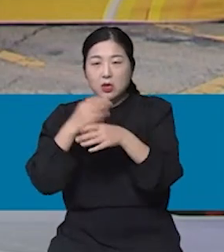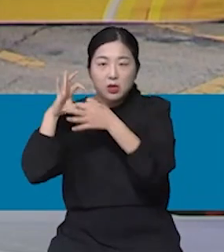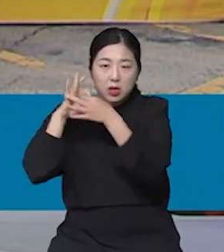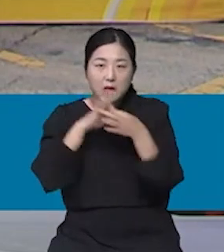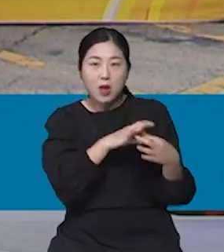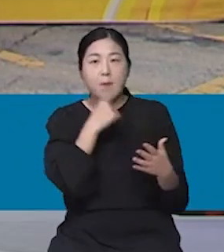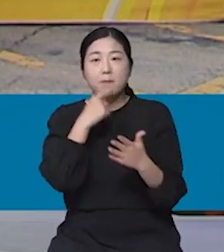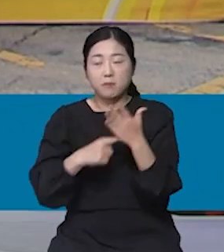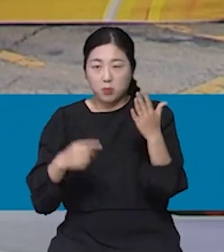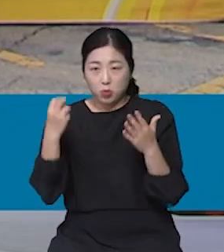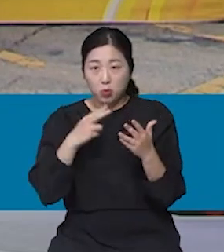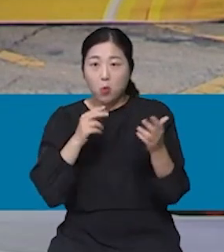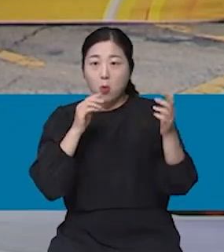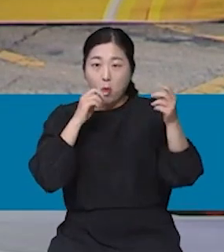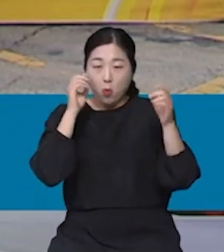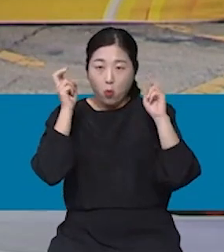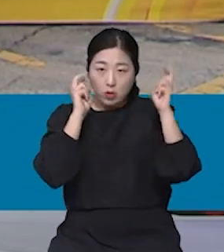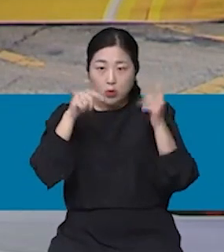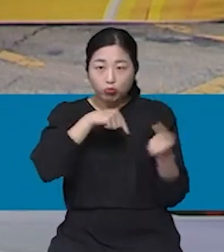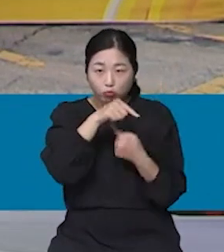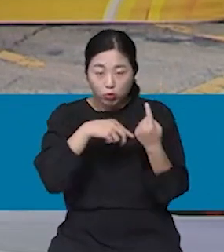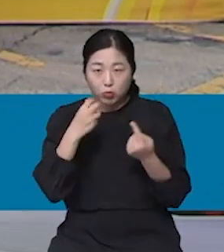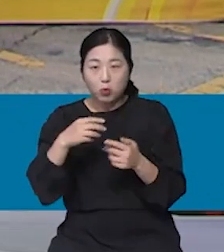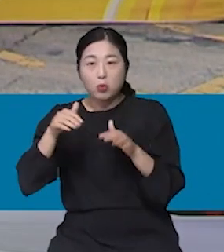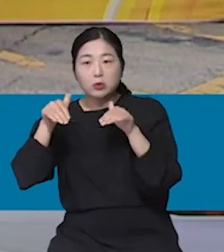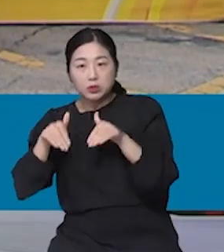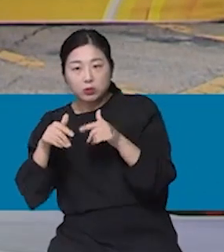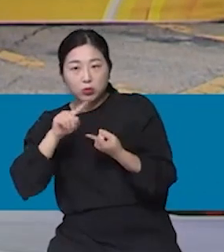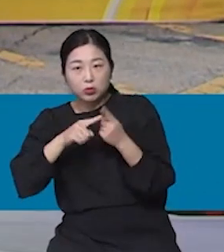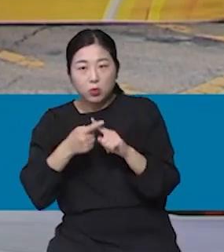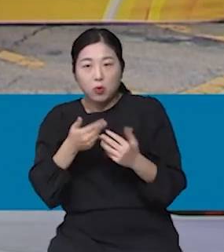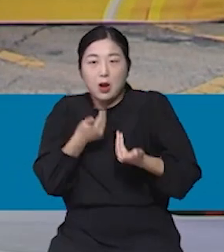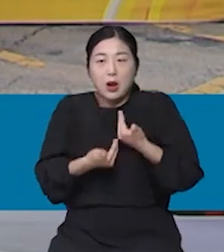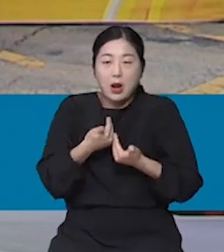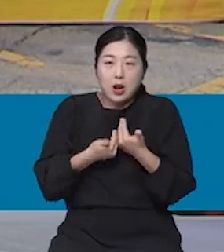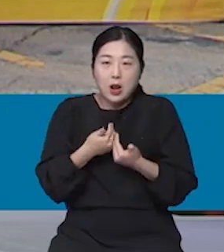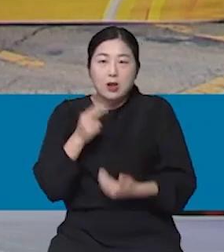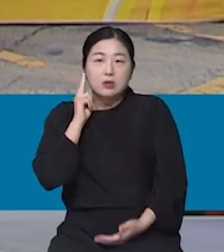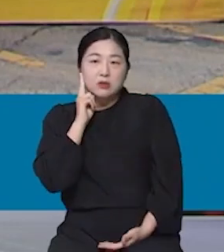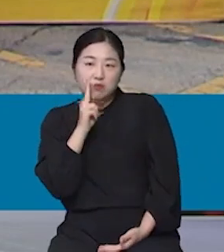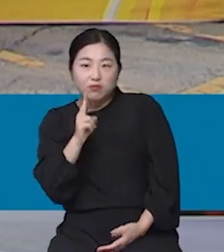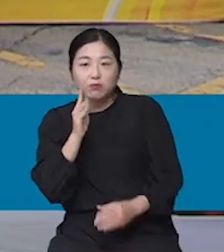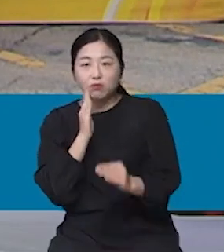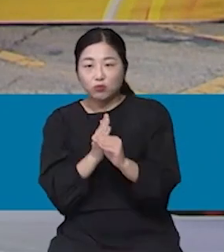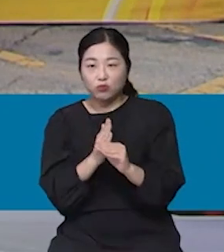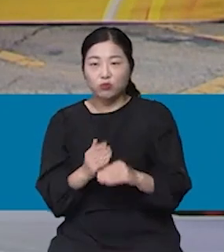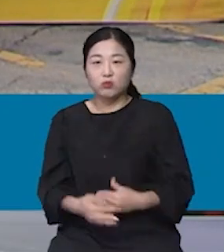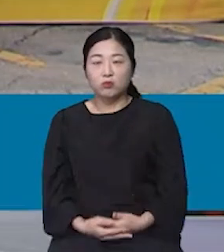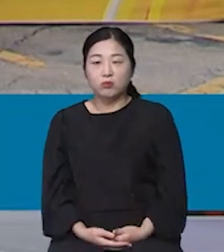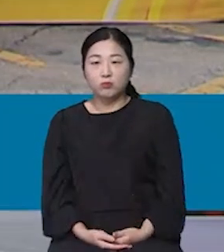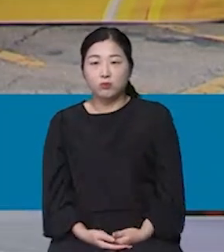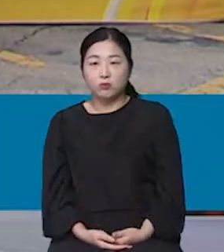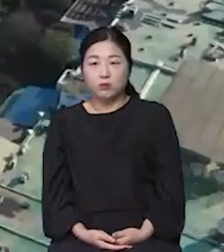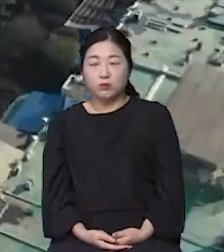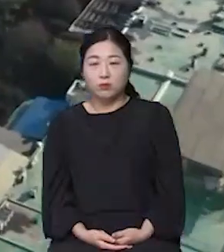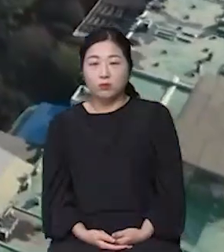있는데요. 경영난에 이어 노사 갈등까지 깊어지며 난항을 겪고 있습니다. 구영슬 기자가 취재했습니다.